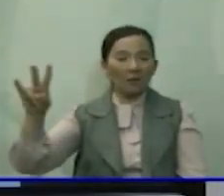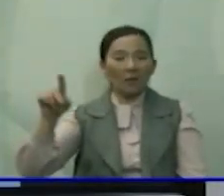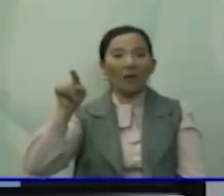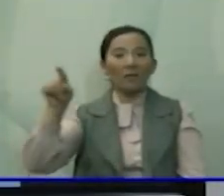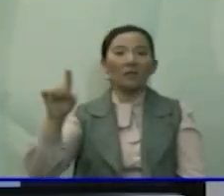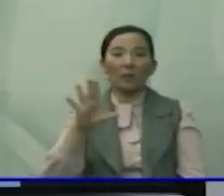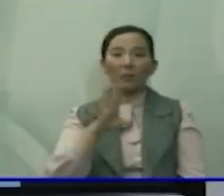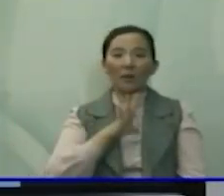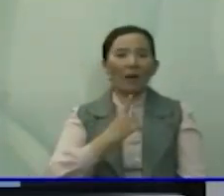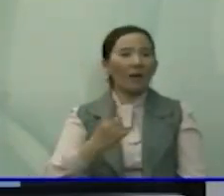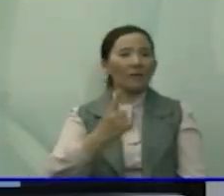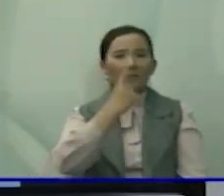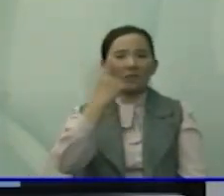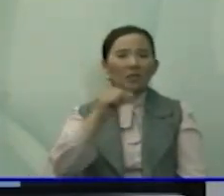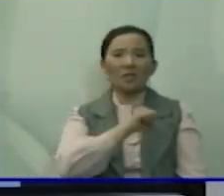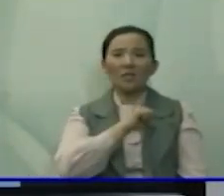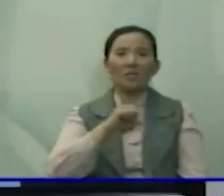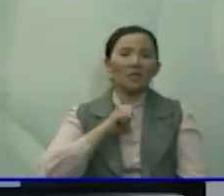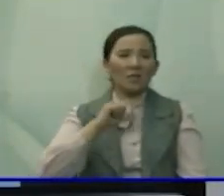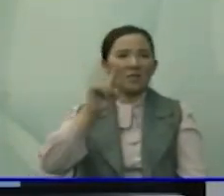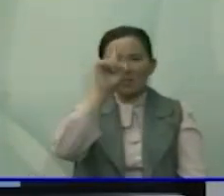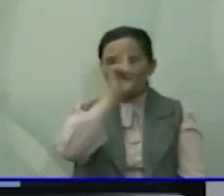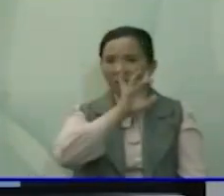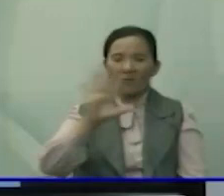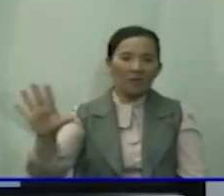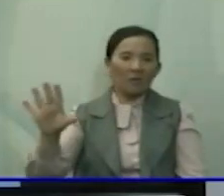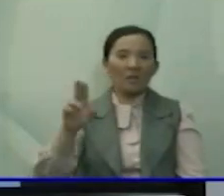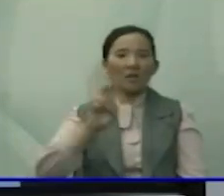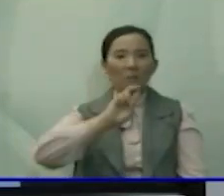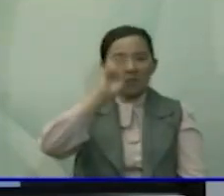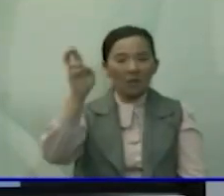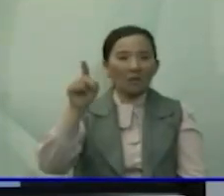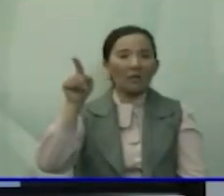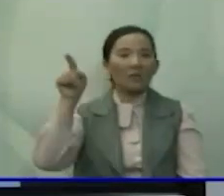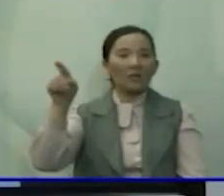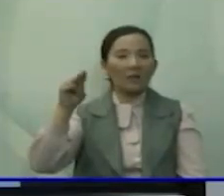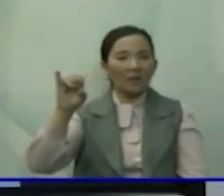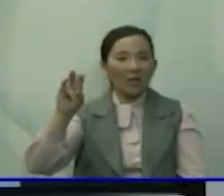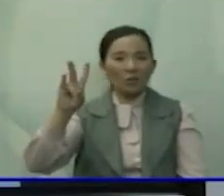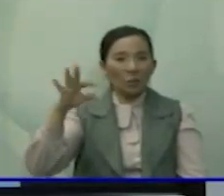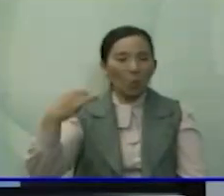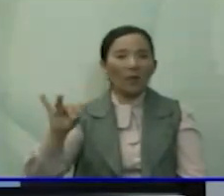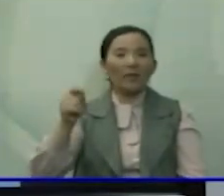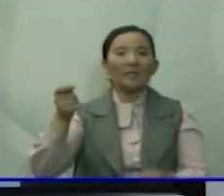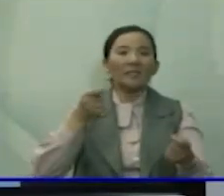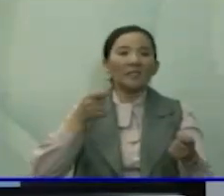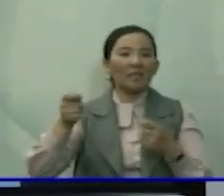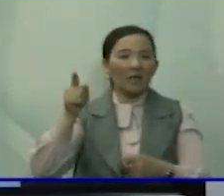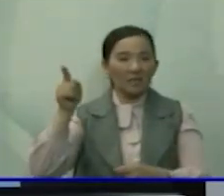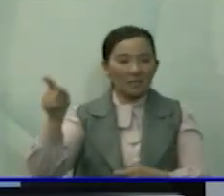были одни из наиболее известных императоров танской династии